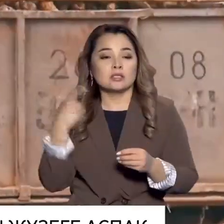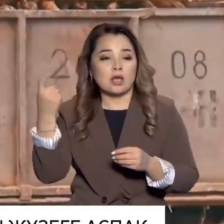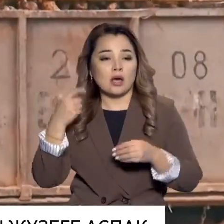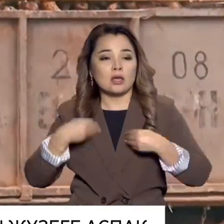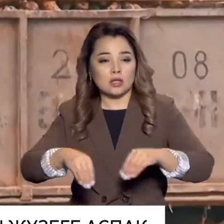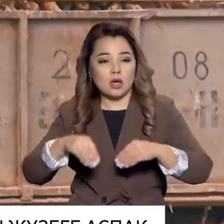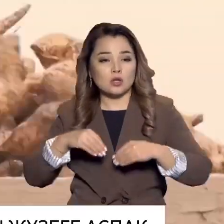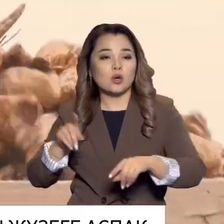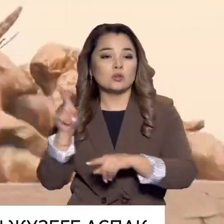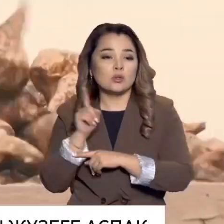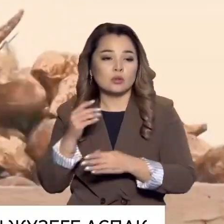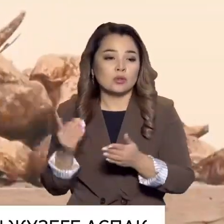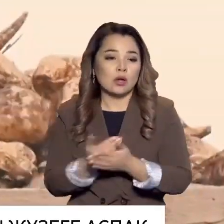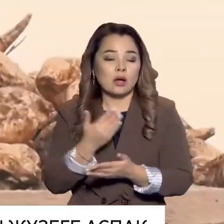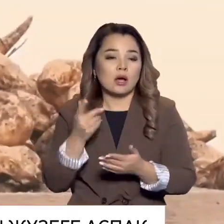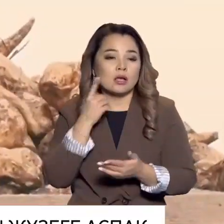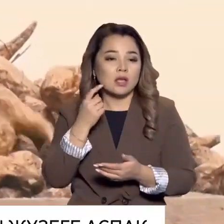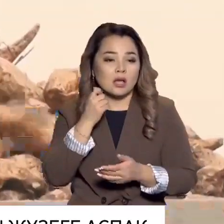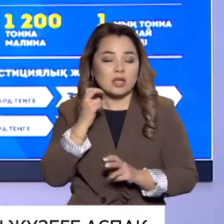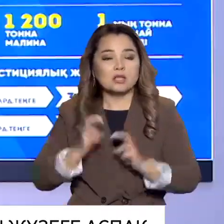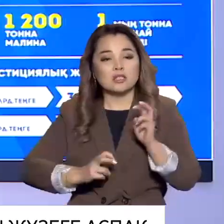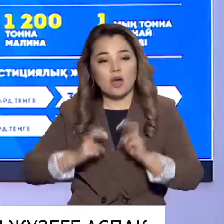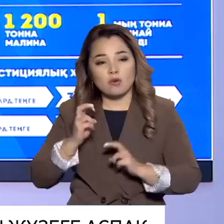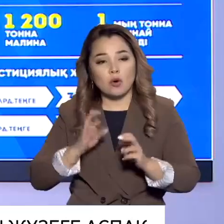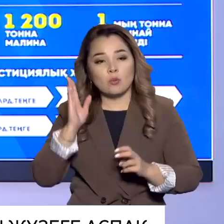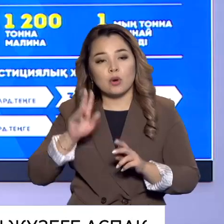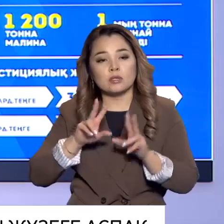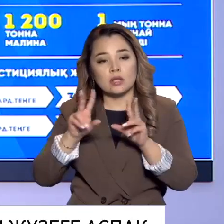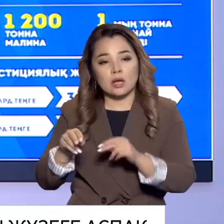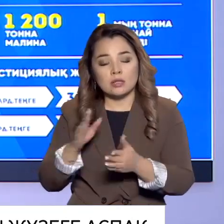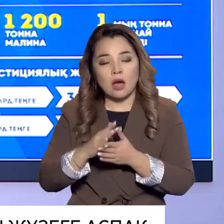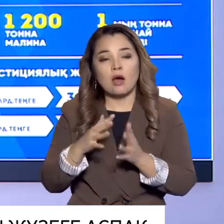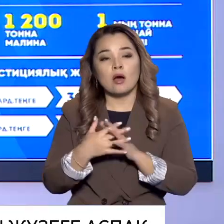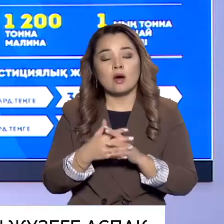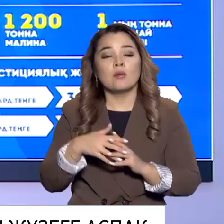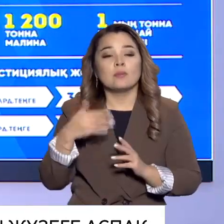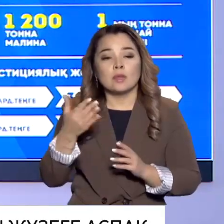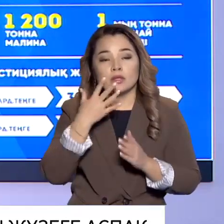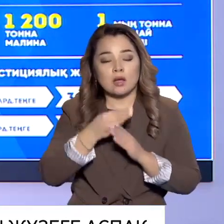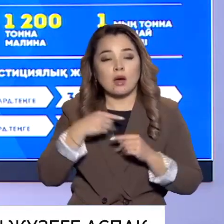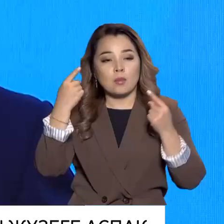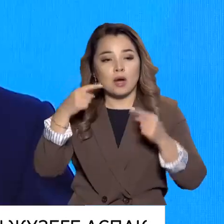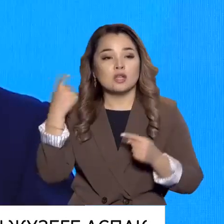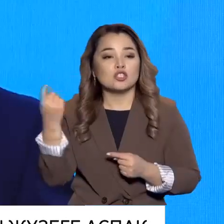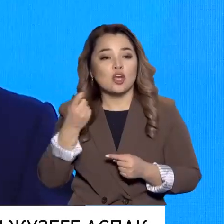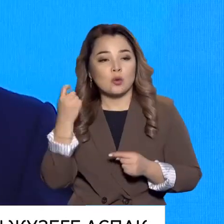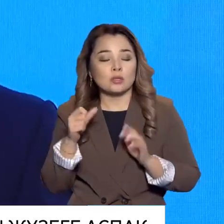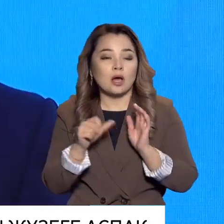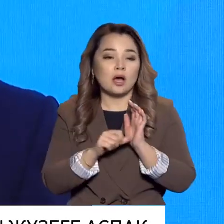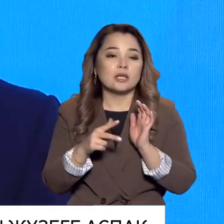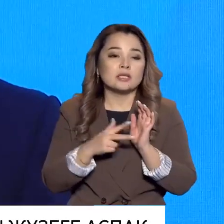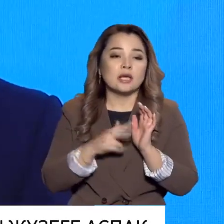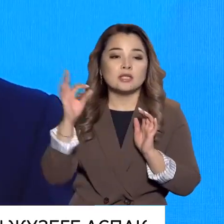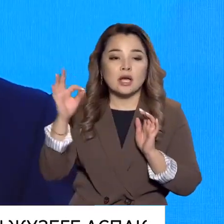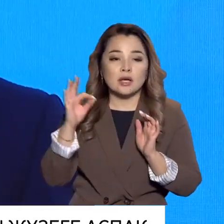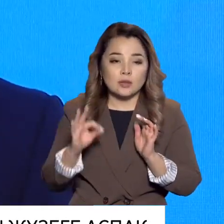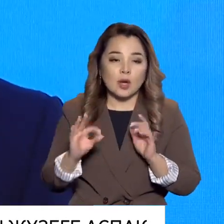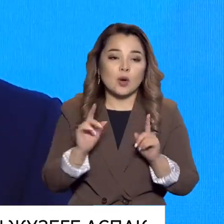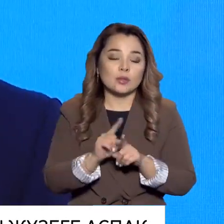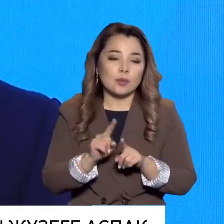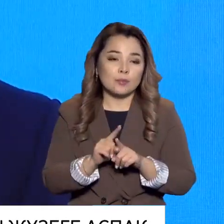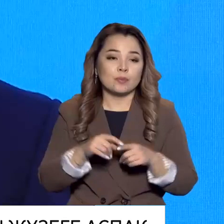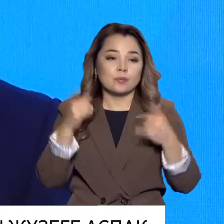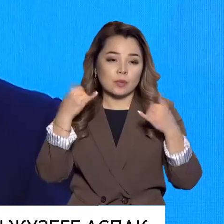көптен күтіп жүрген жаңа қант зауыты болмақ. Мал шаруашылығында да орта есеппен 6-8%-ға мал